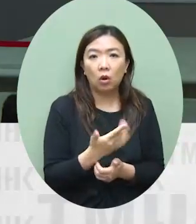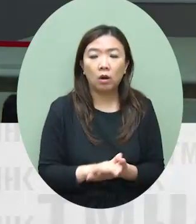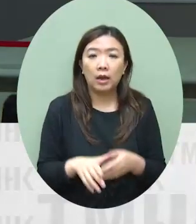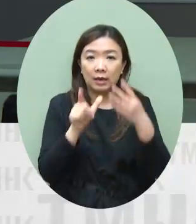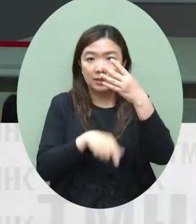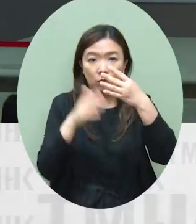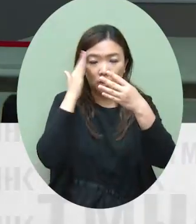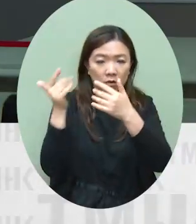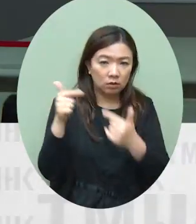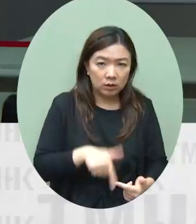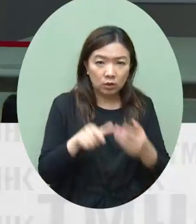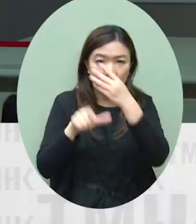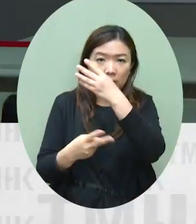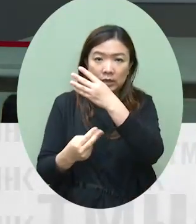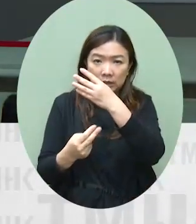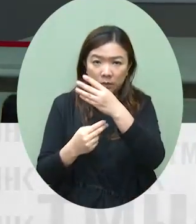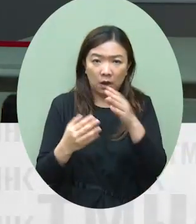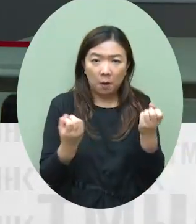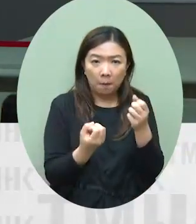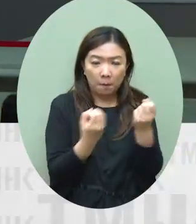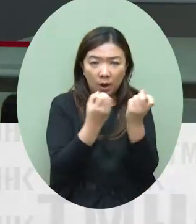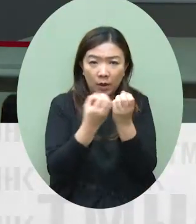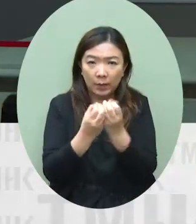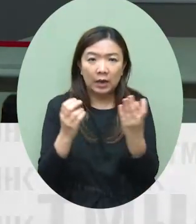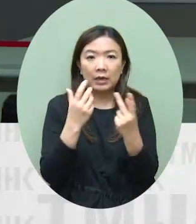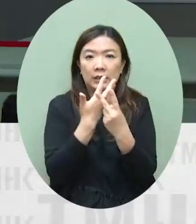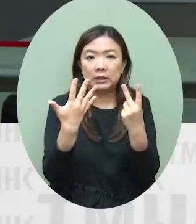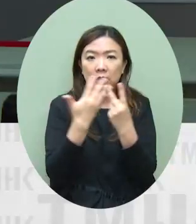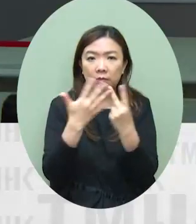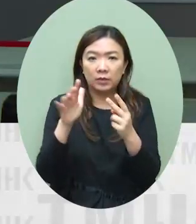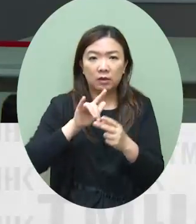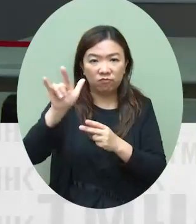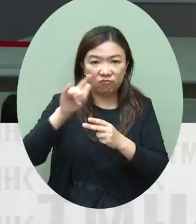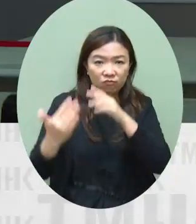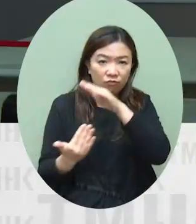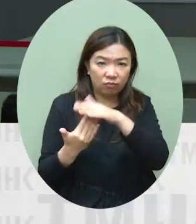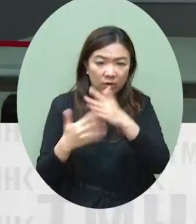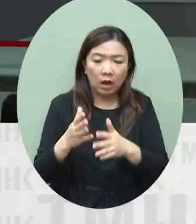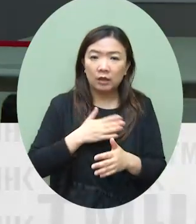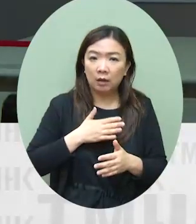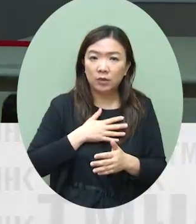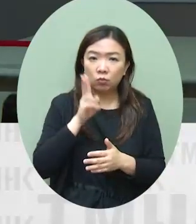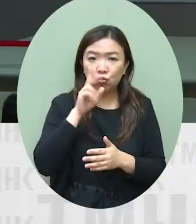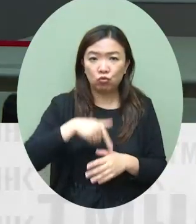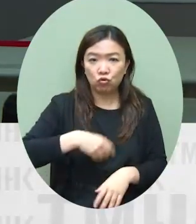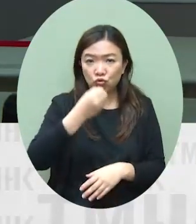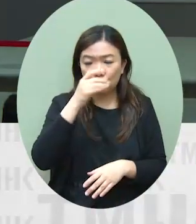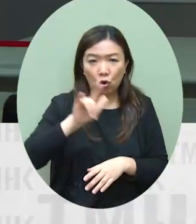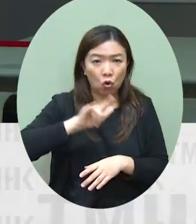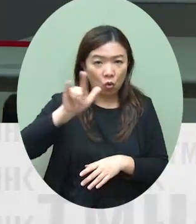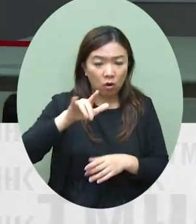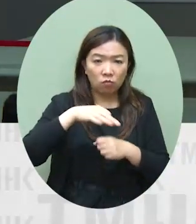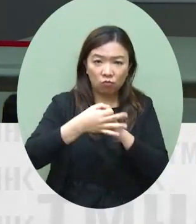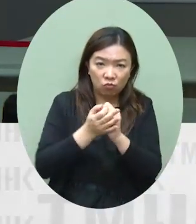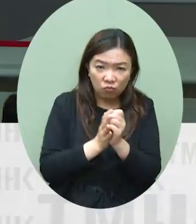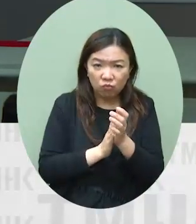號計起，其實已經觸發咗25次。咁亦都有人憂慮香港國際航空樞紐地位已經唔不保啦。咁會唔會檢討下呢個機